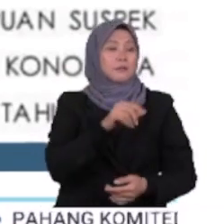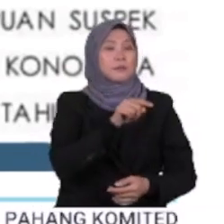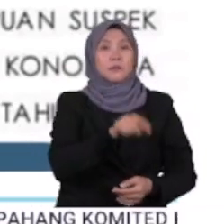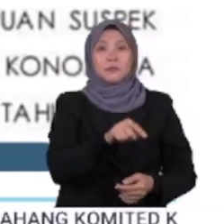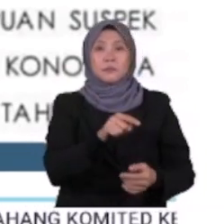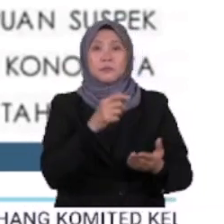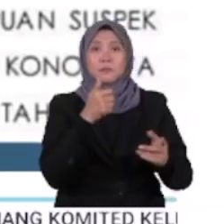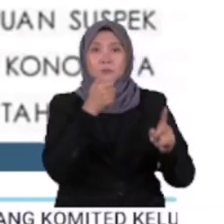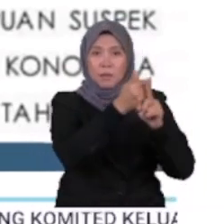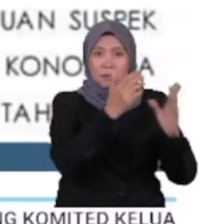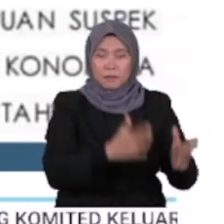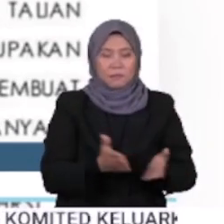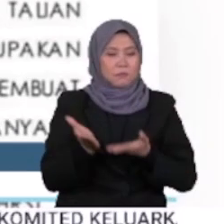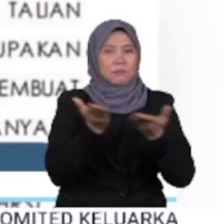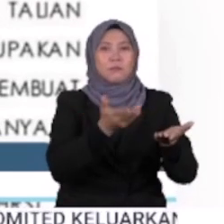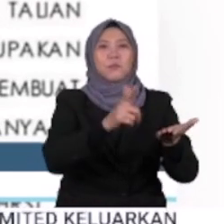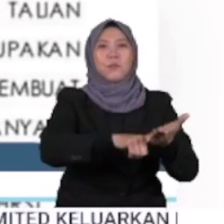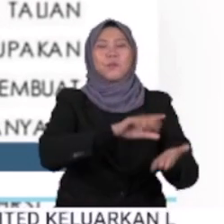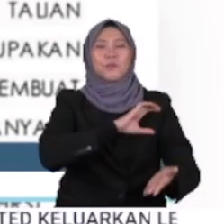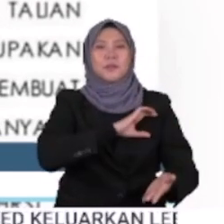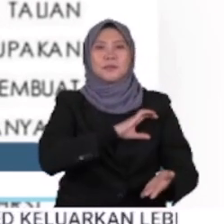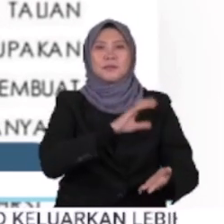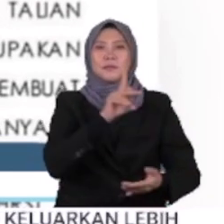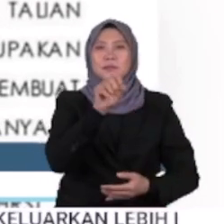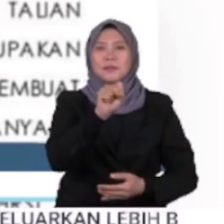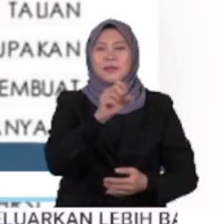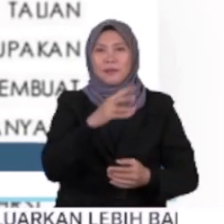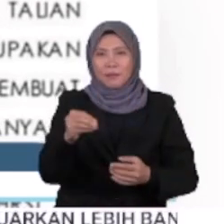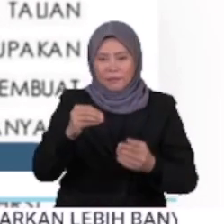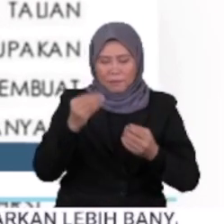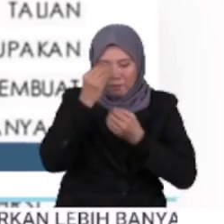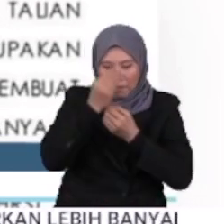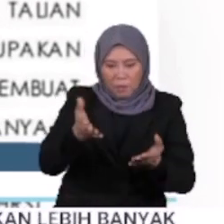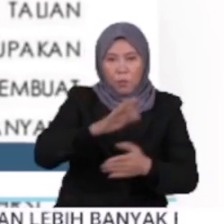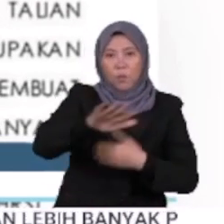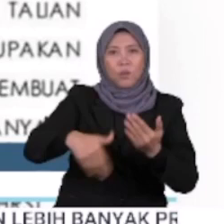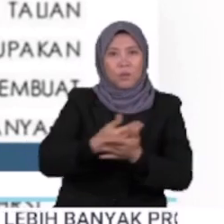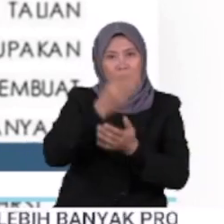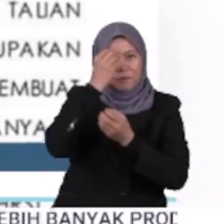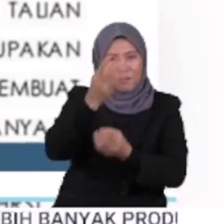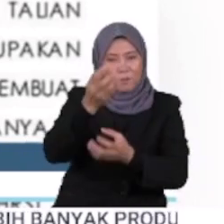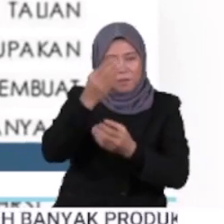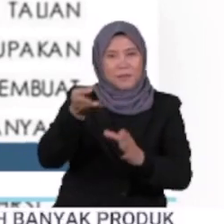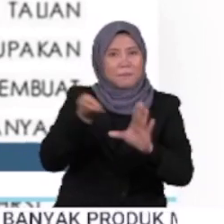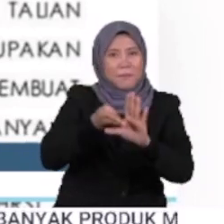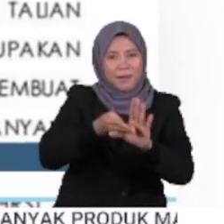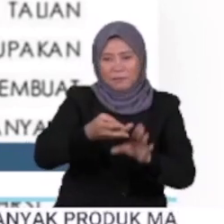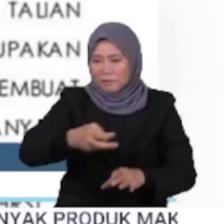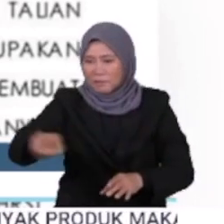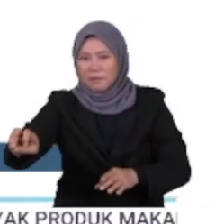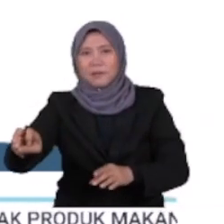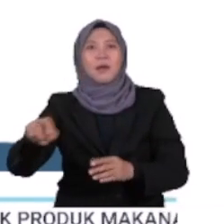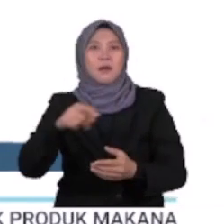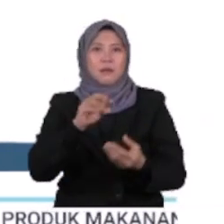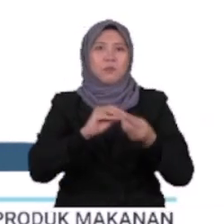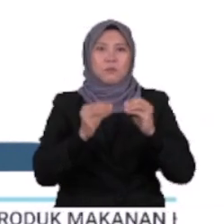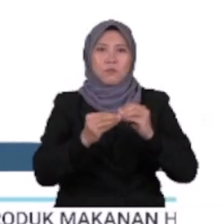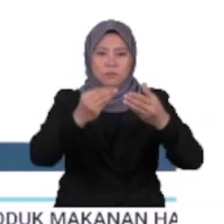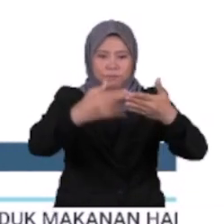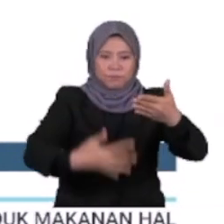membuat pengesahan dengan ibu pejabat contingen Saba mengenai kios tersebut dan telah merendahkan ke semua maklumat sulit perbankan seperti diarahkan